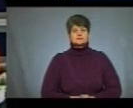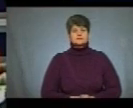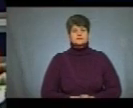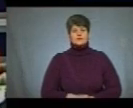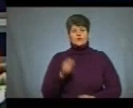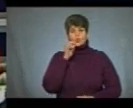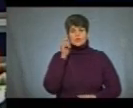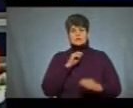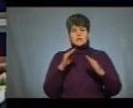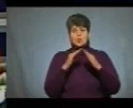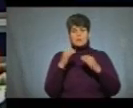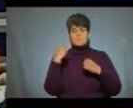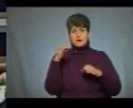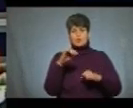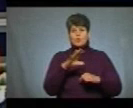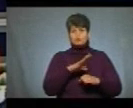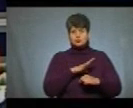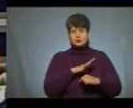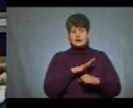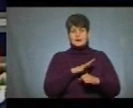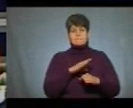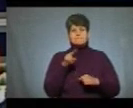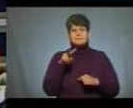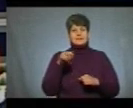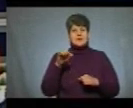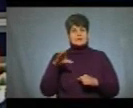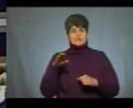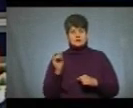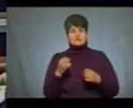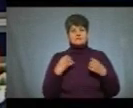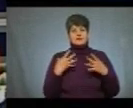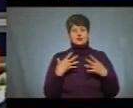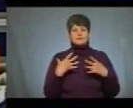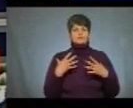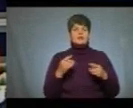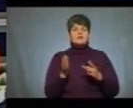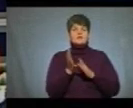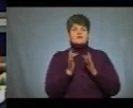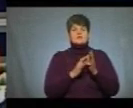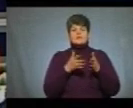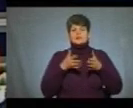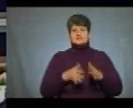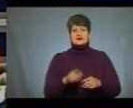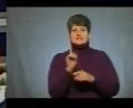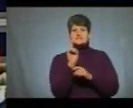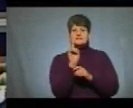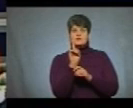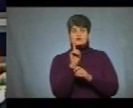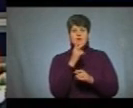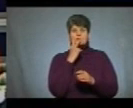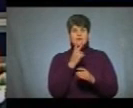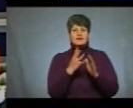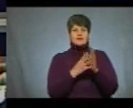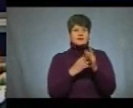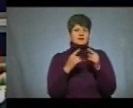В Українському домі «Перемога» відбулось пластове свято «Різдвяна свічечка». Сотня пластунів показали 9 українських різдвяних віншувань.